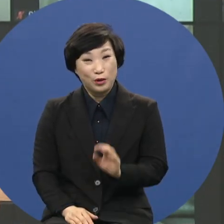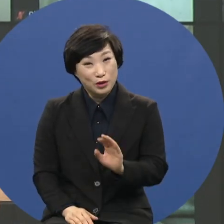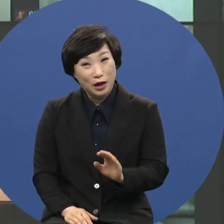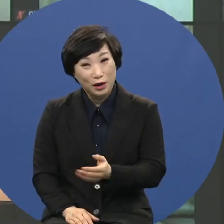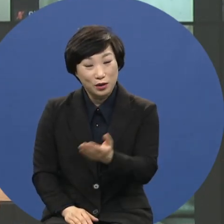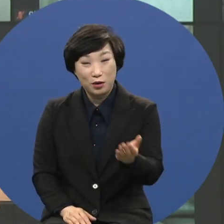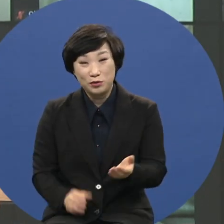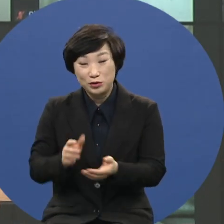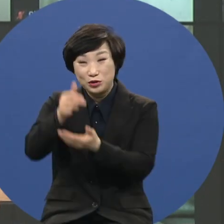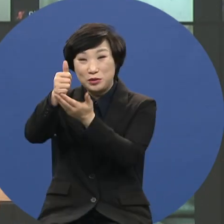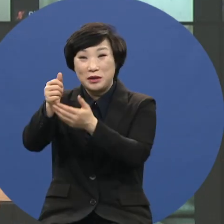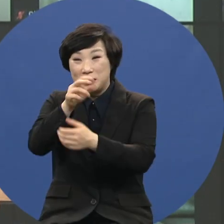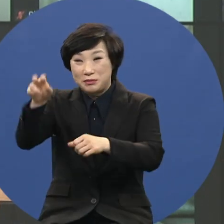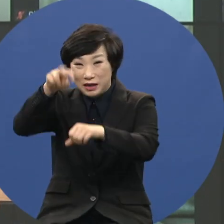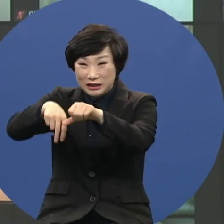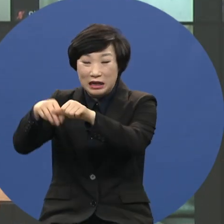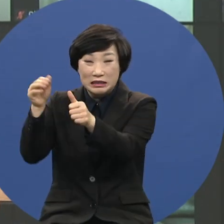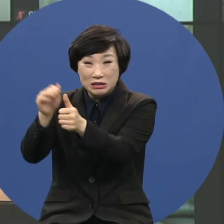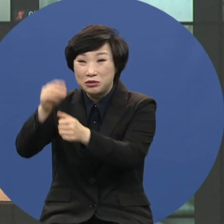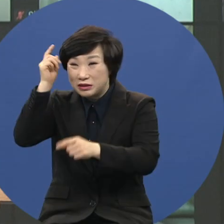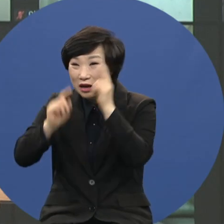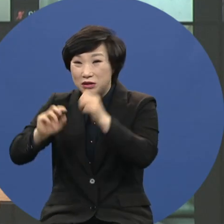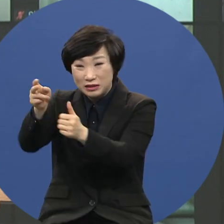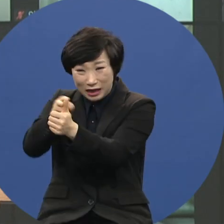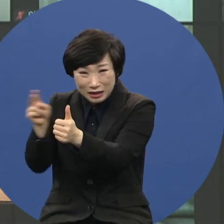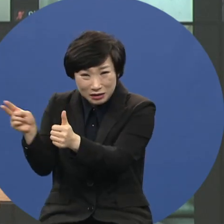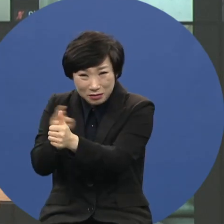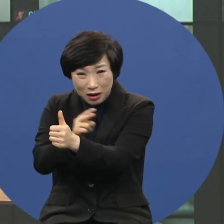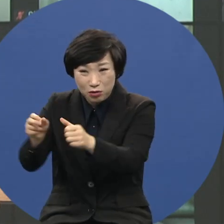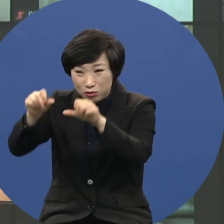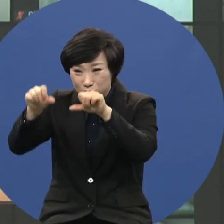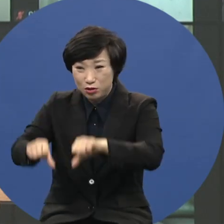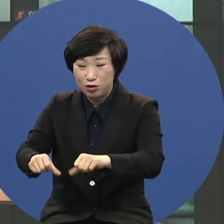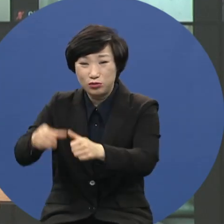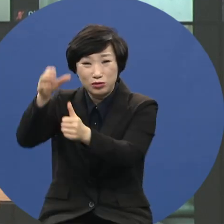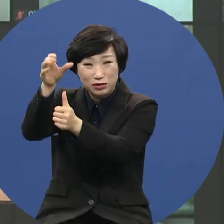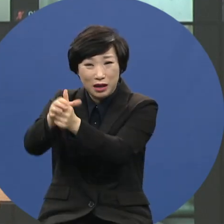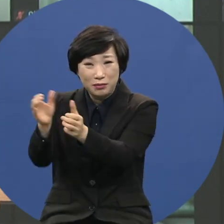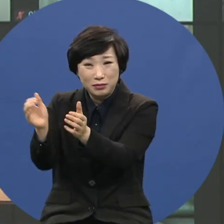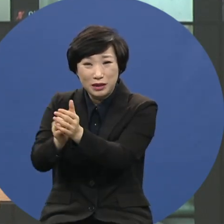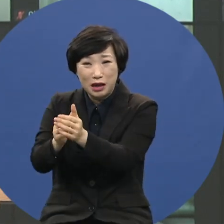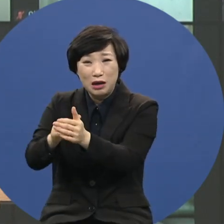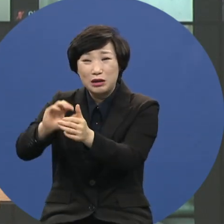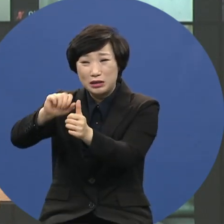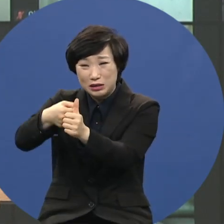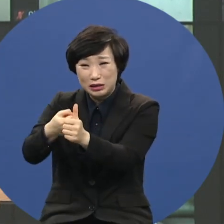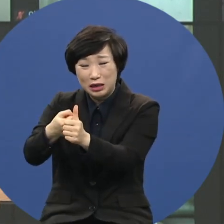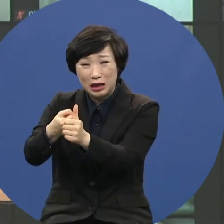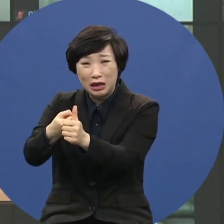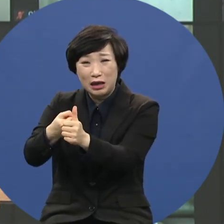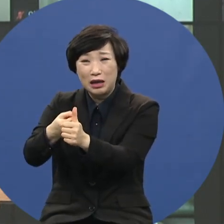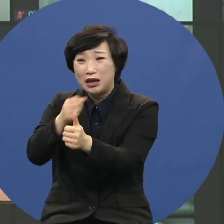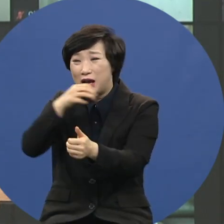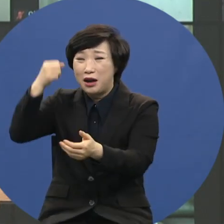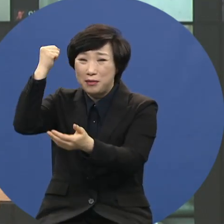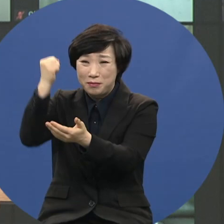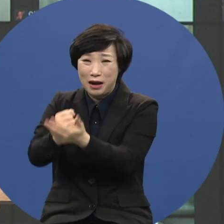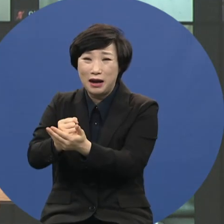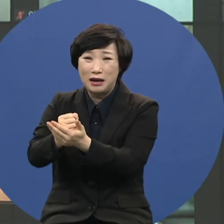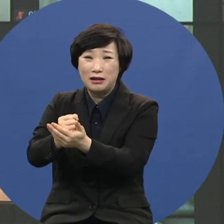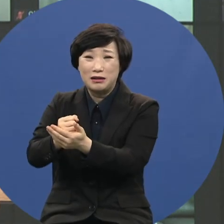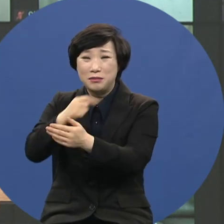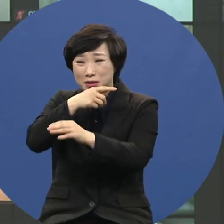아니 질리고 상하고 채찍에 맞고 저주받고 징계받고 십자가에